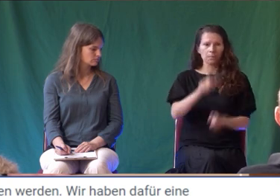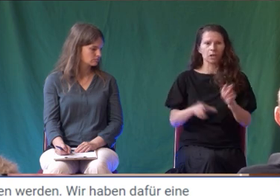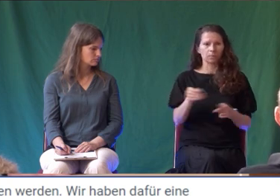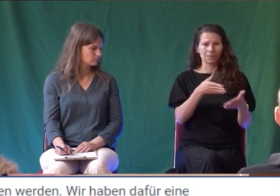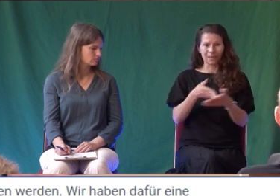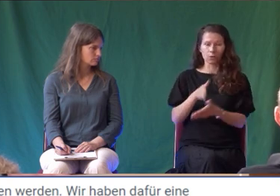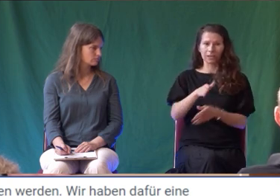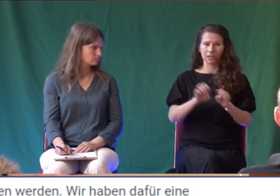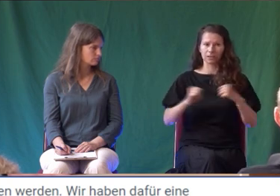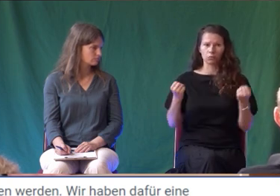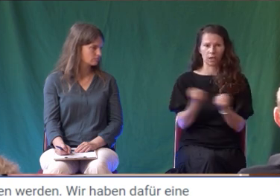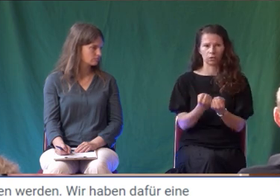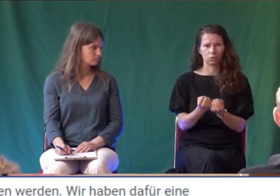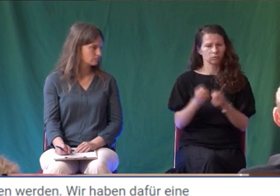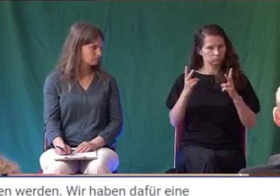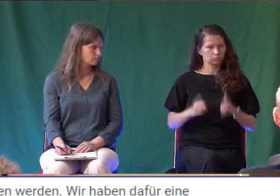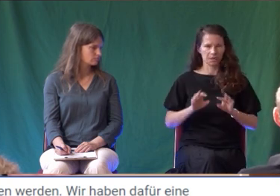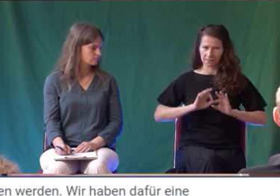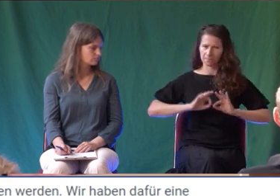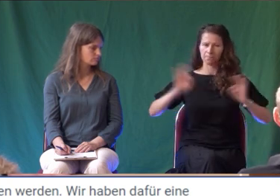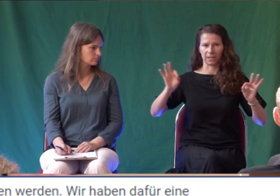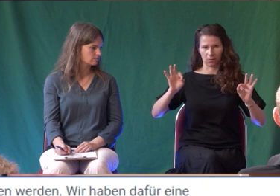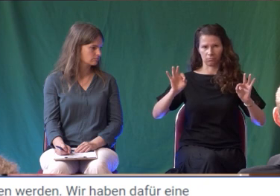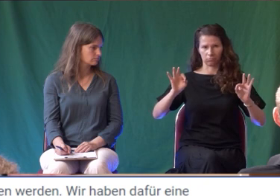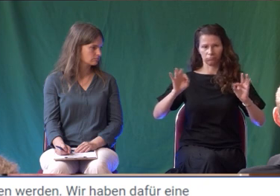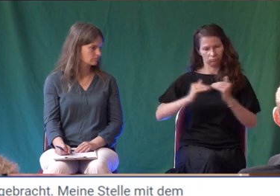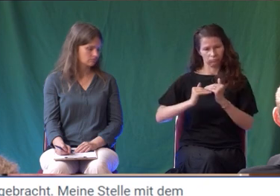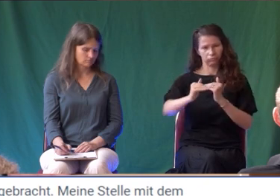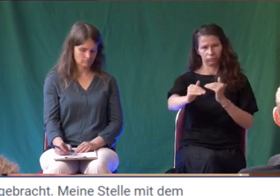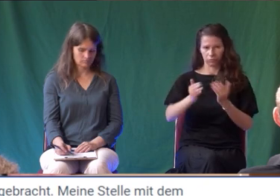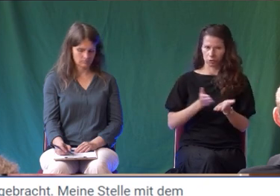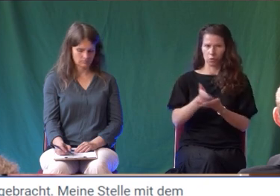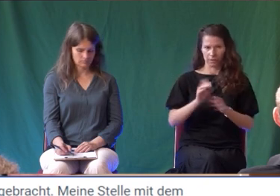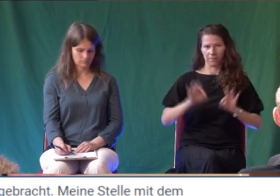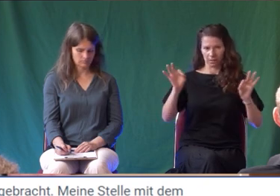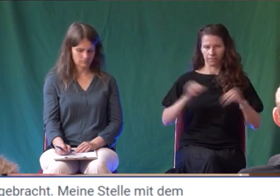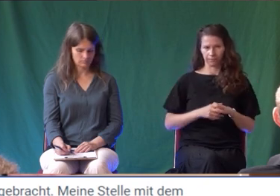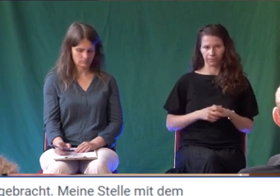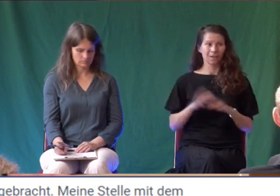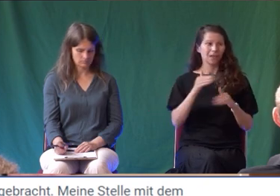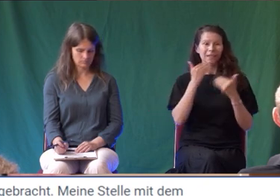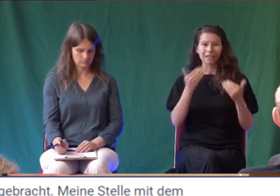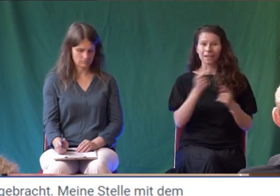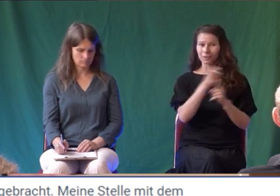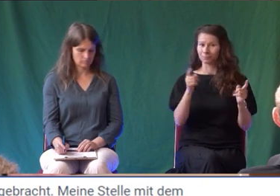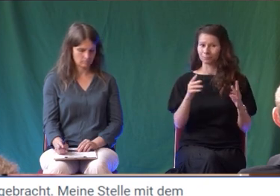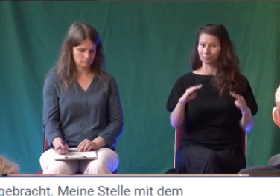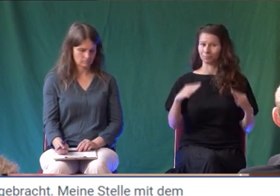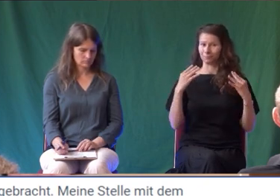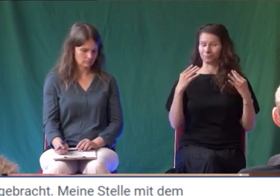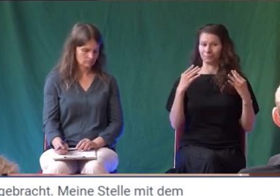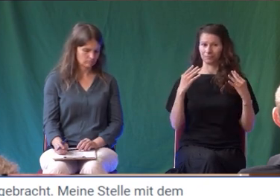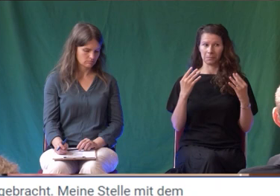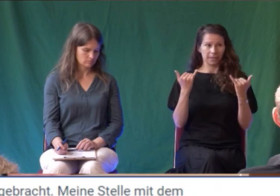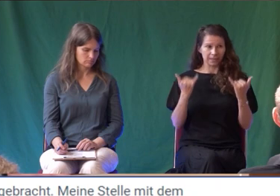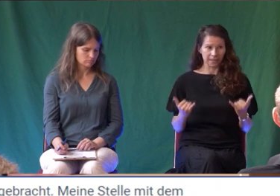damit schon nachhaltig verbessert haben vielen Dank dass Sie mir zugehört haben nun bin